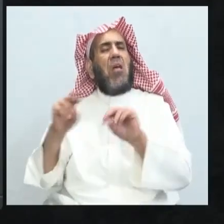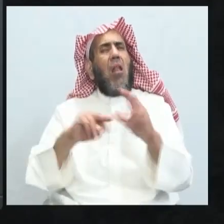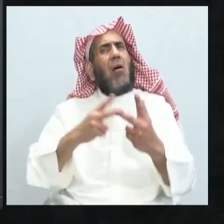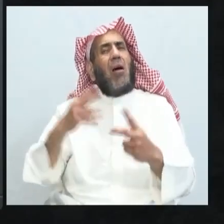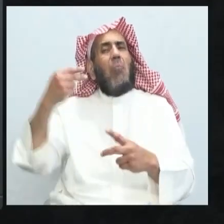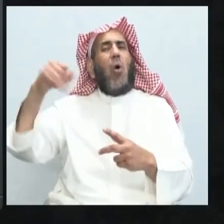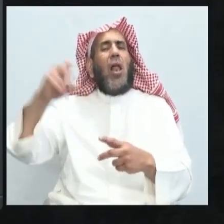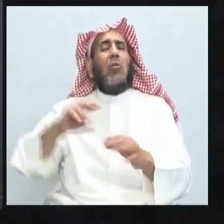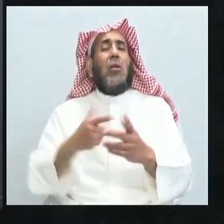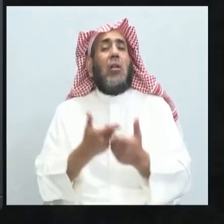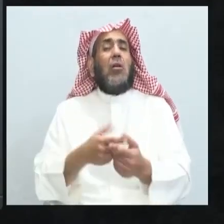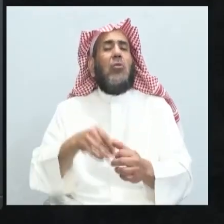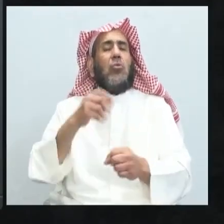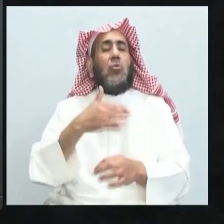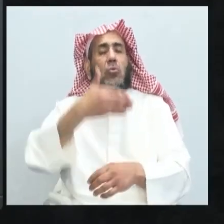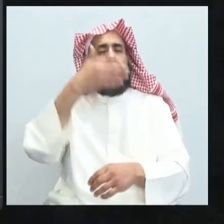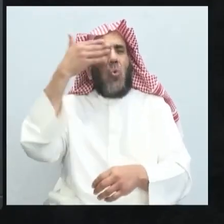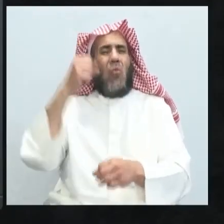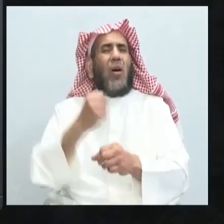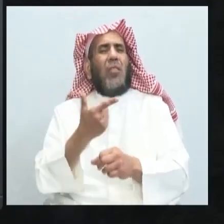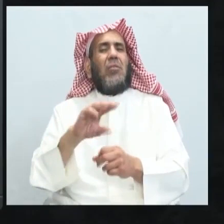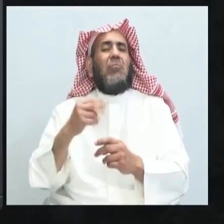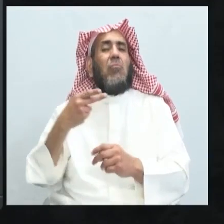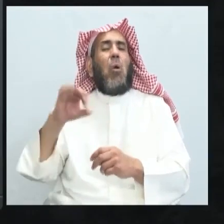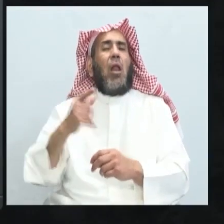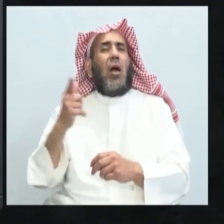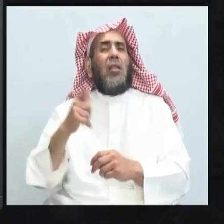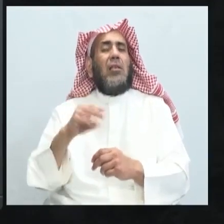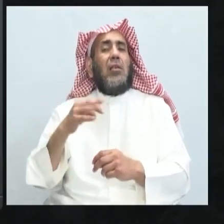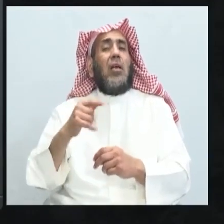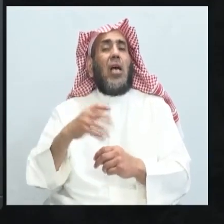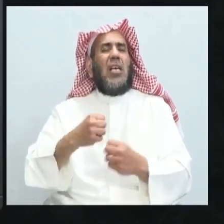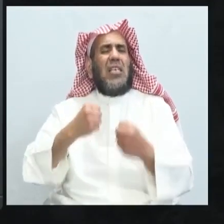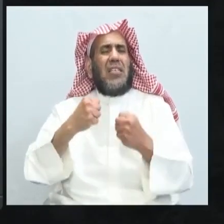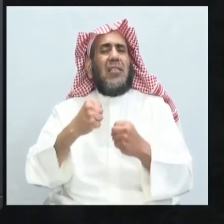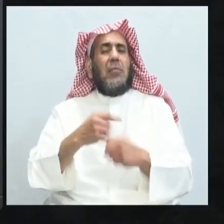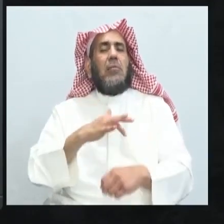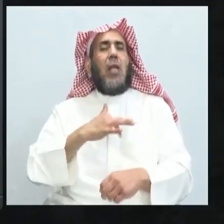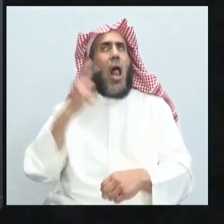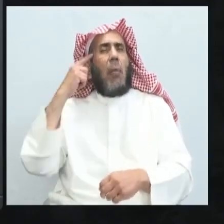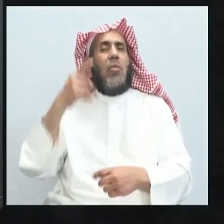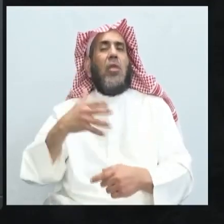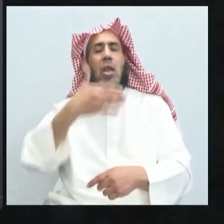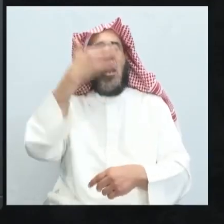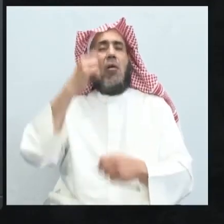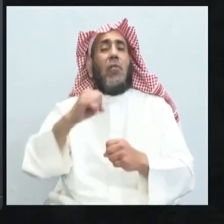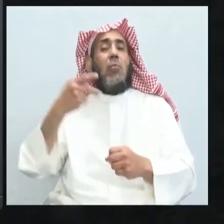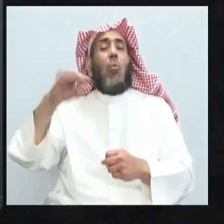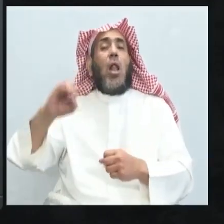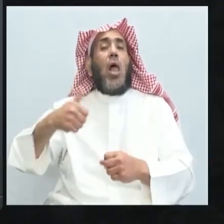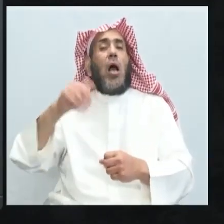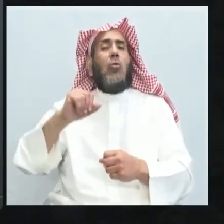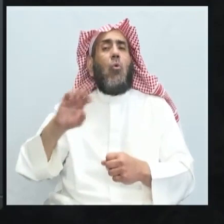وقيل لانها تحفظ وهذا هو يعني الارجح ان لانها اشد او تعلق بالذهن وعرفنا ايضا اصحاب المعلقات